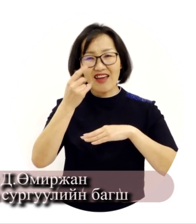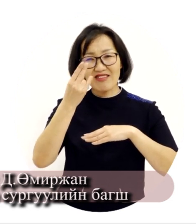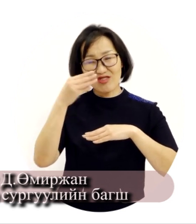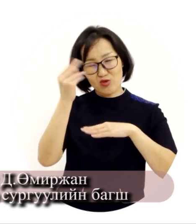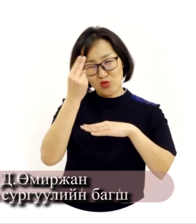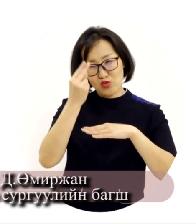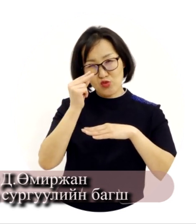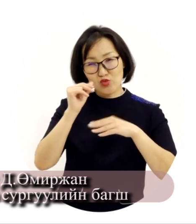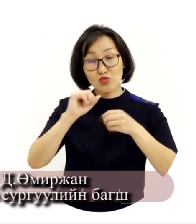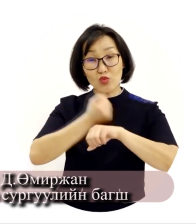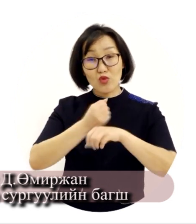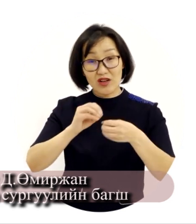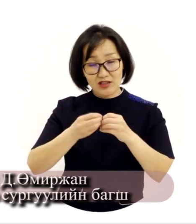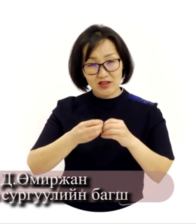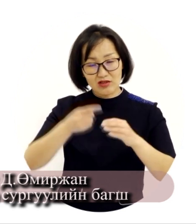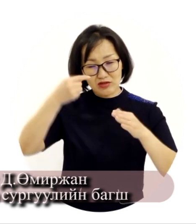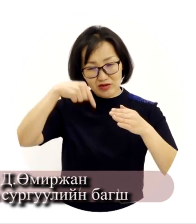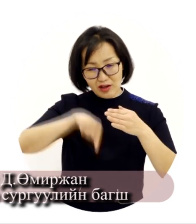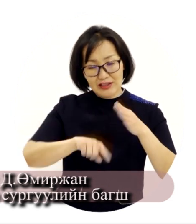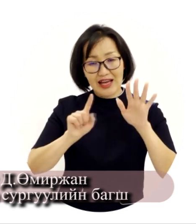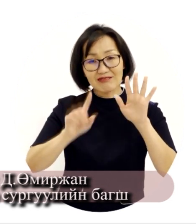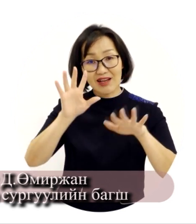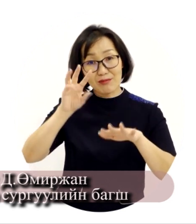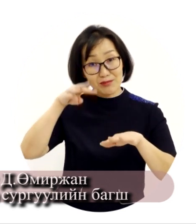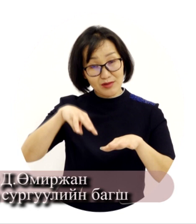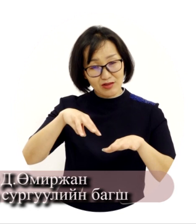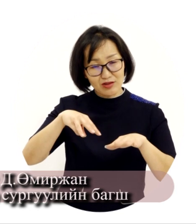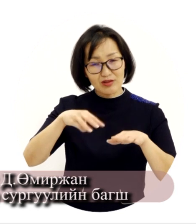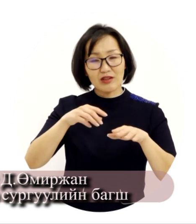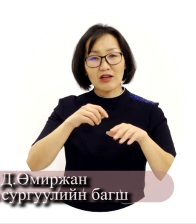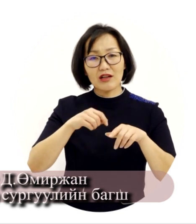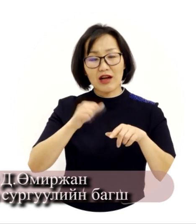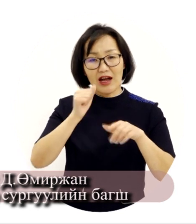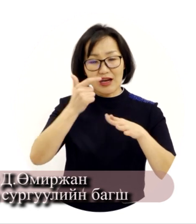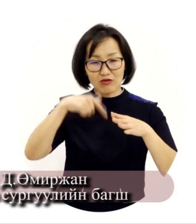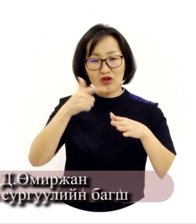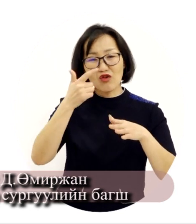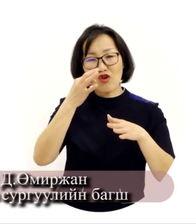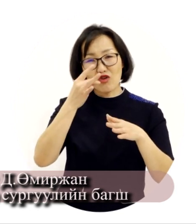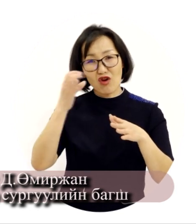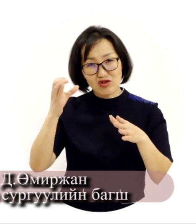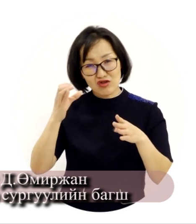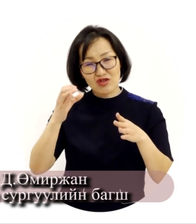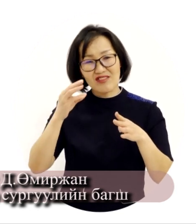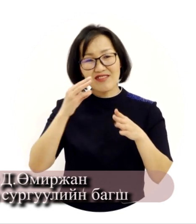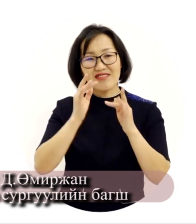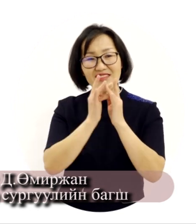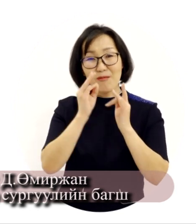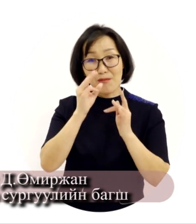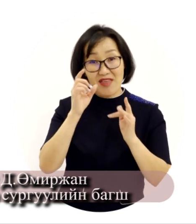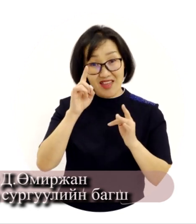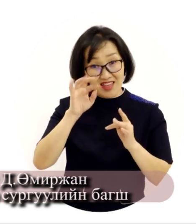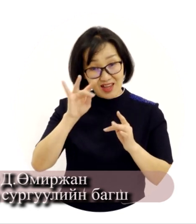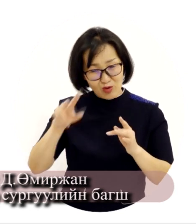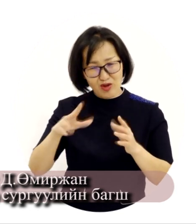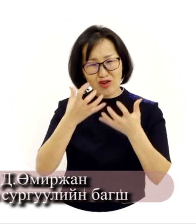метр. Үңгірдің қабырғасында айдахар, мүйізді, ақбөпе мен түйе құс сияқты көптеген жануарлардың суреттері орналасқанын